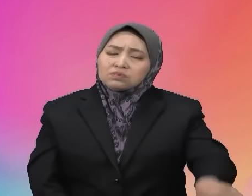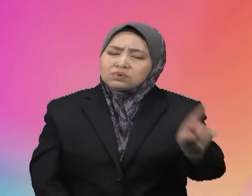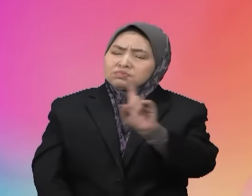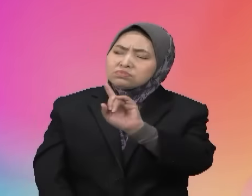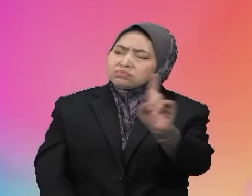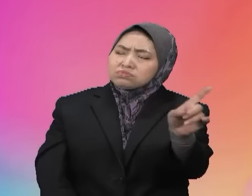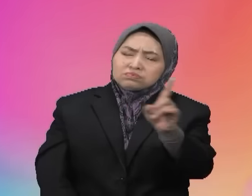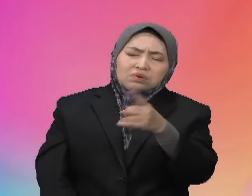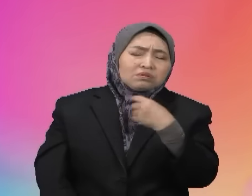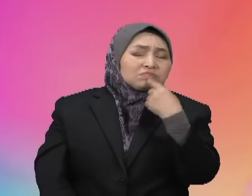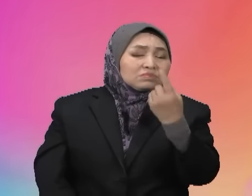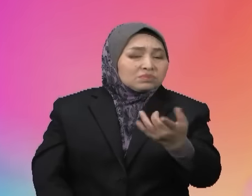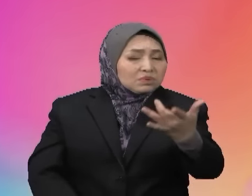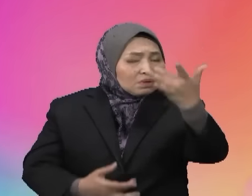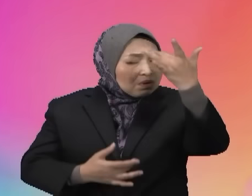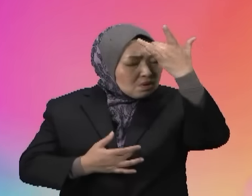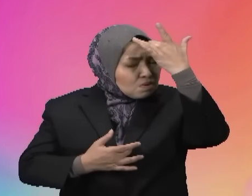ta'tazirun lan